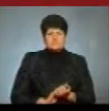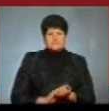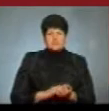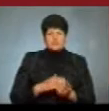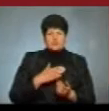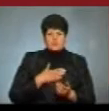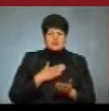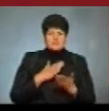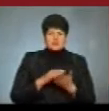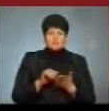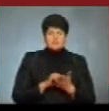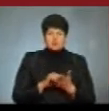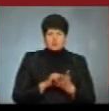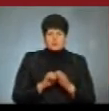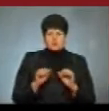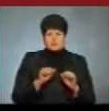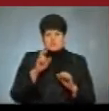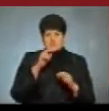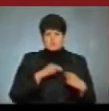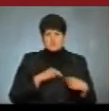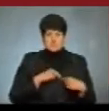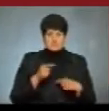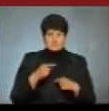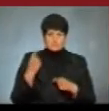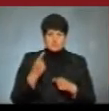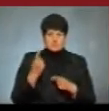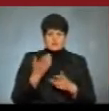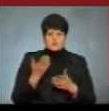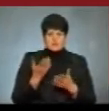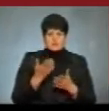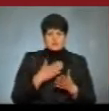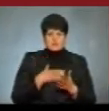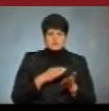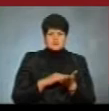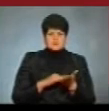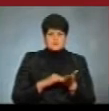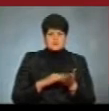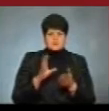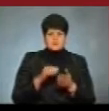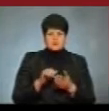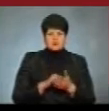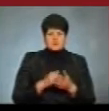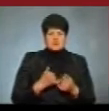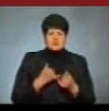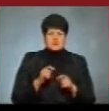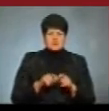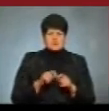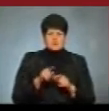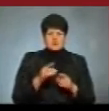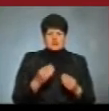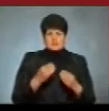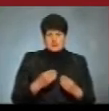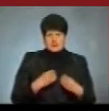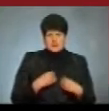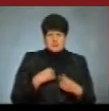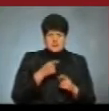У мене є такий документ управління Держпраці Тернопільської області, де ми наші всі документи для перевірки. Вони